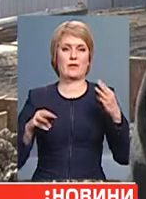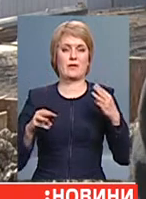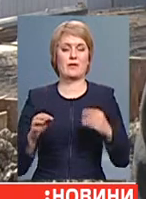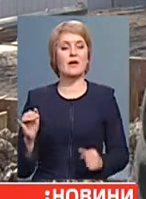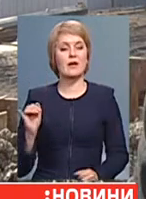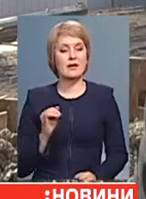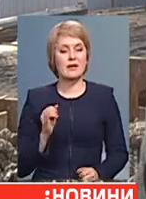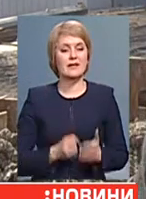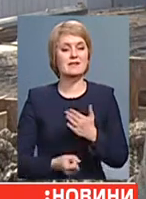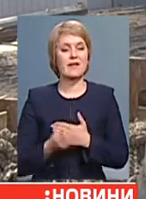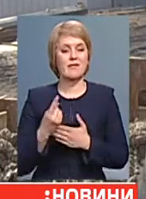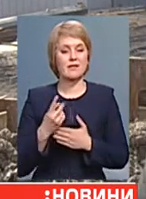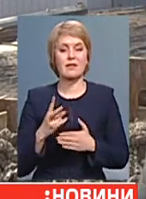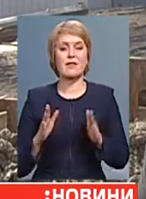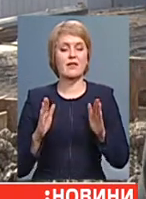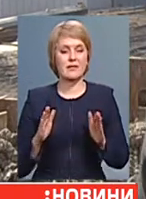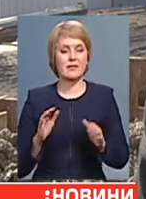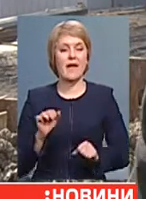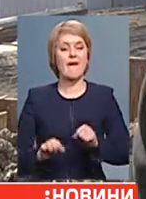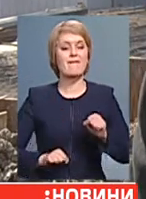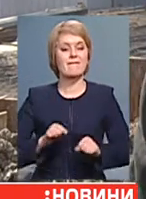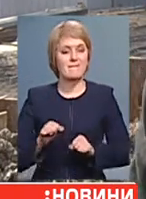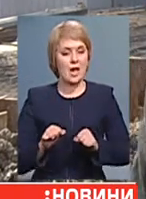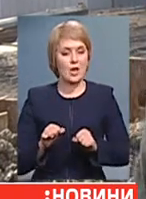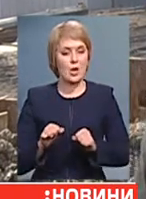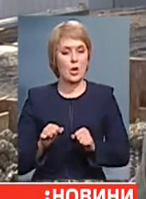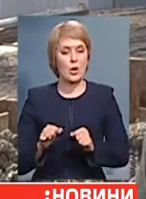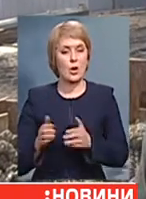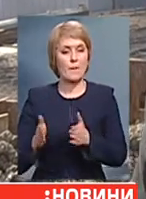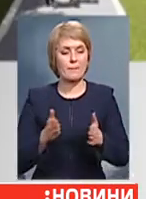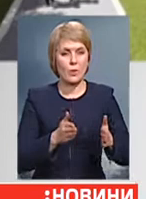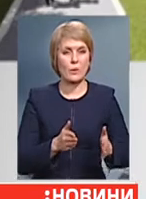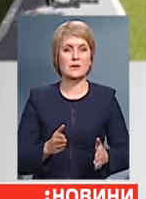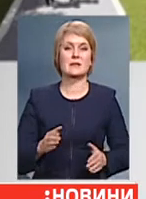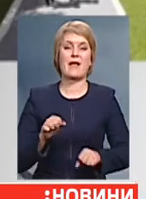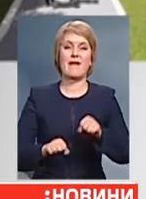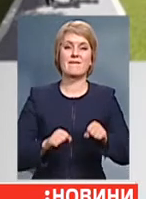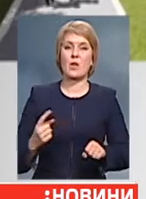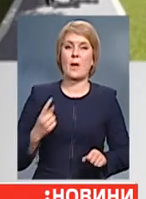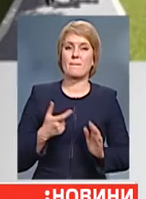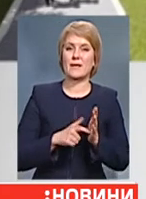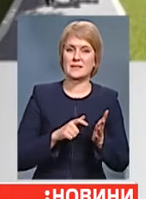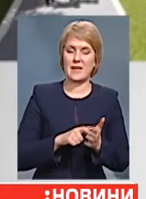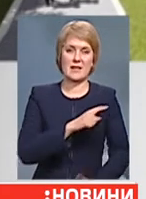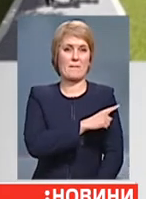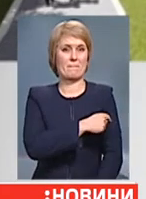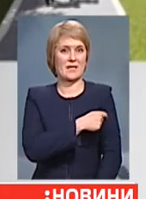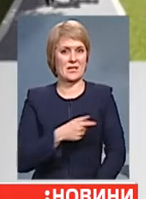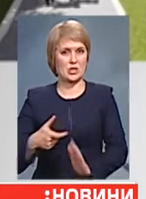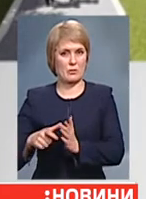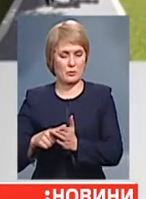І з'являться не тільки там велобокси, веломайстерні, там медичні пункти, таке інше. Орієнтовна вартість робіт